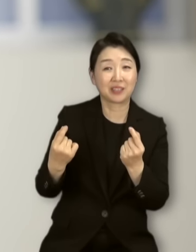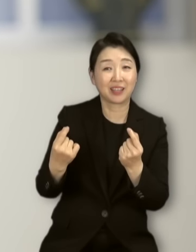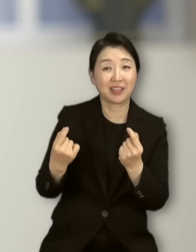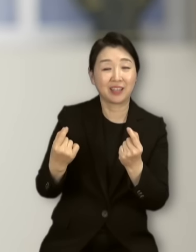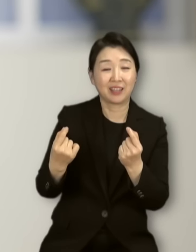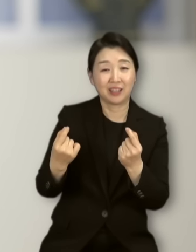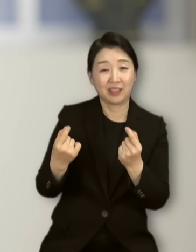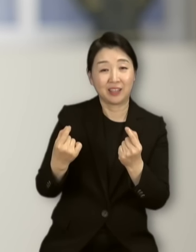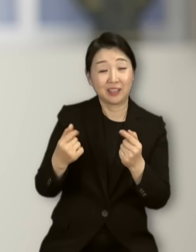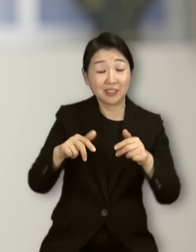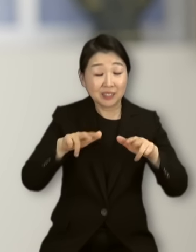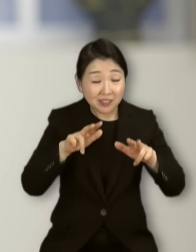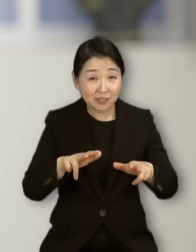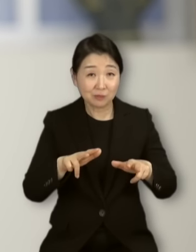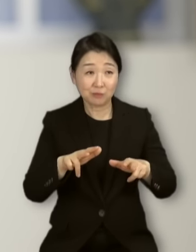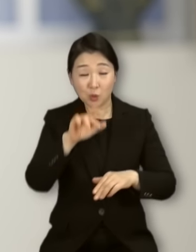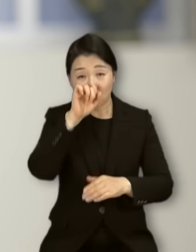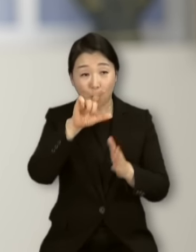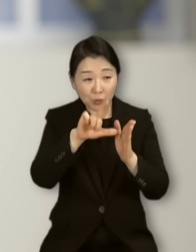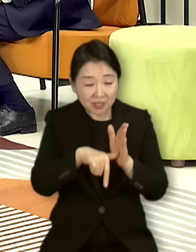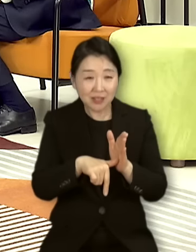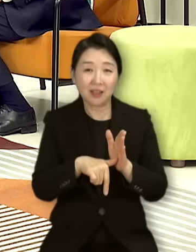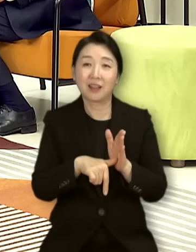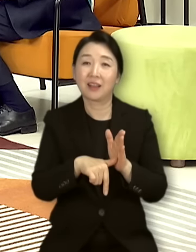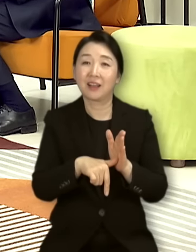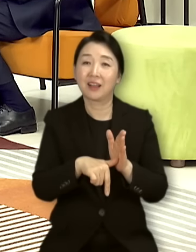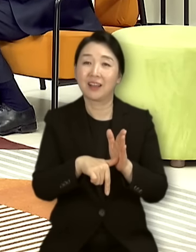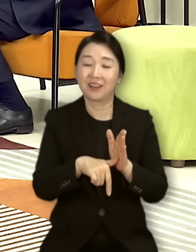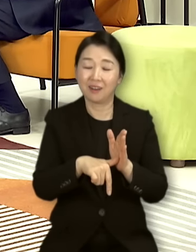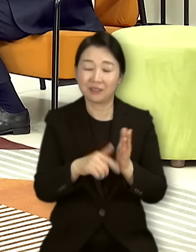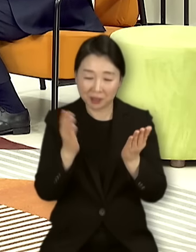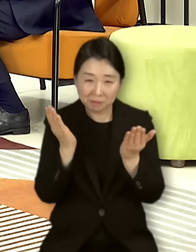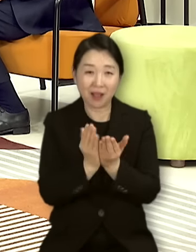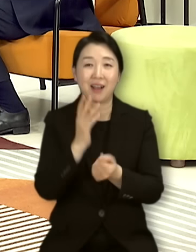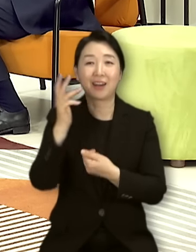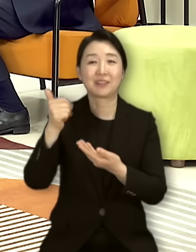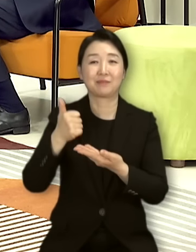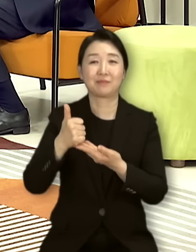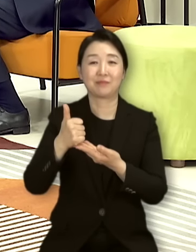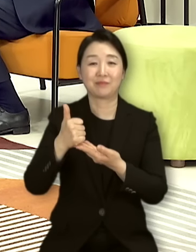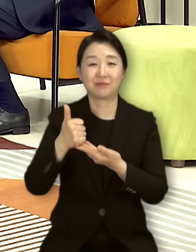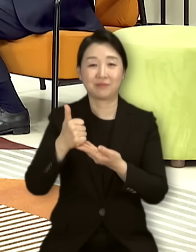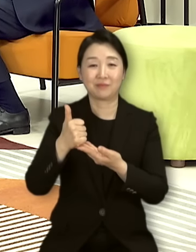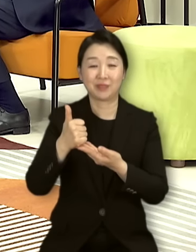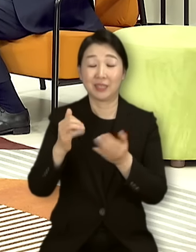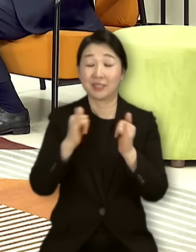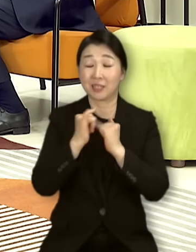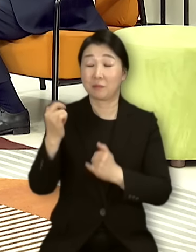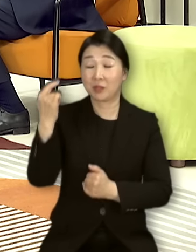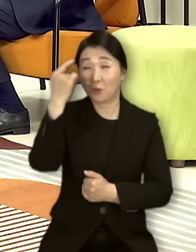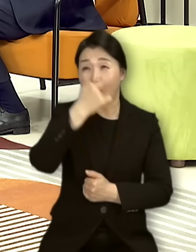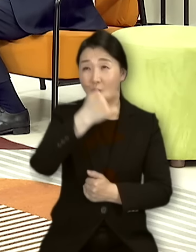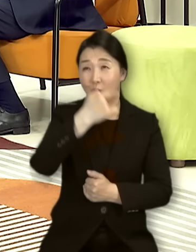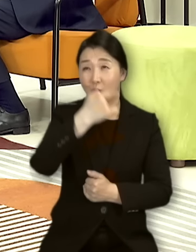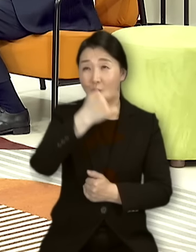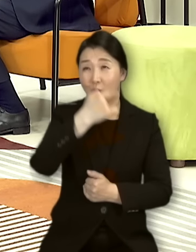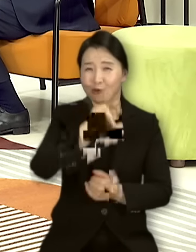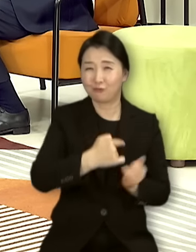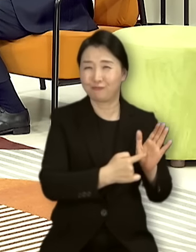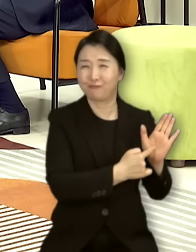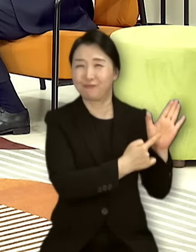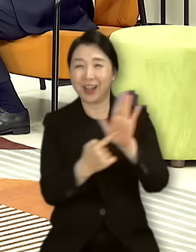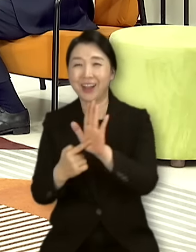하나님께서 대중에게 널리 알려 주신게 아닌가라는 생각을 해요 이렇게 믿음이 차곡차곡 그리고 아내와의도